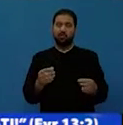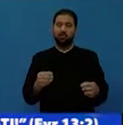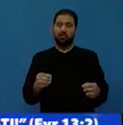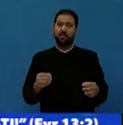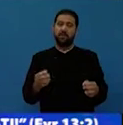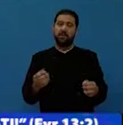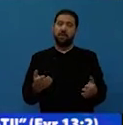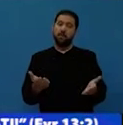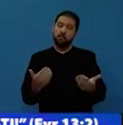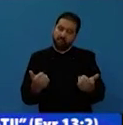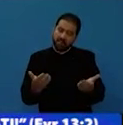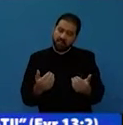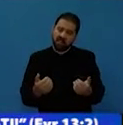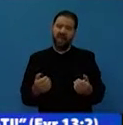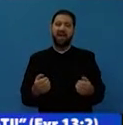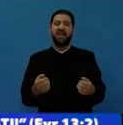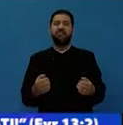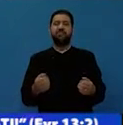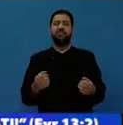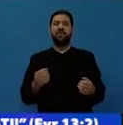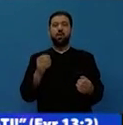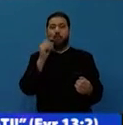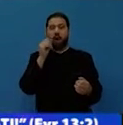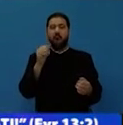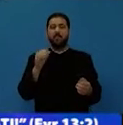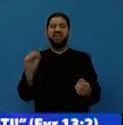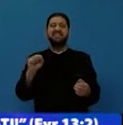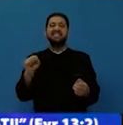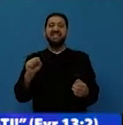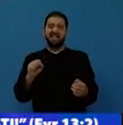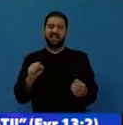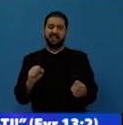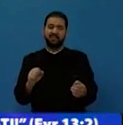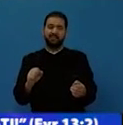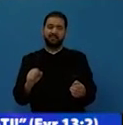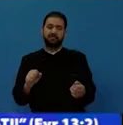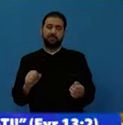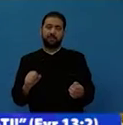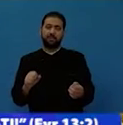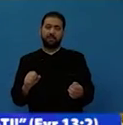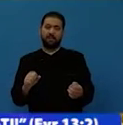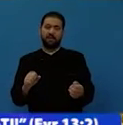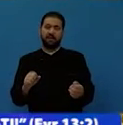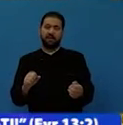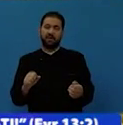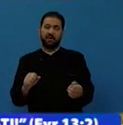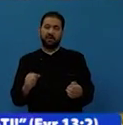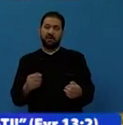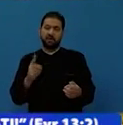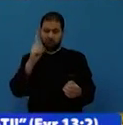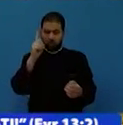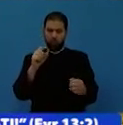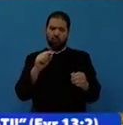avramică, ca primire de străini săvârșită de patriarhul Avraam. Într-un